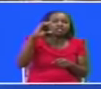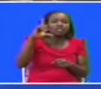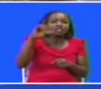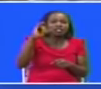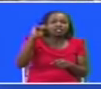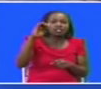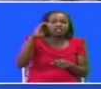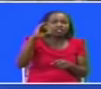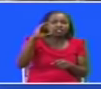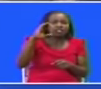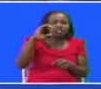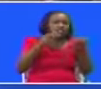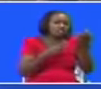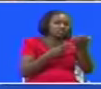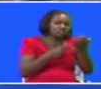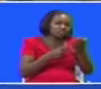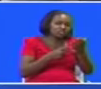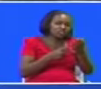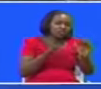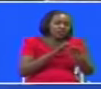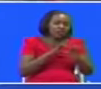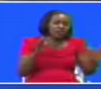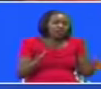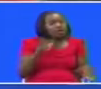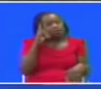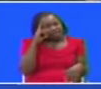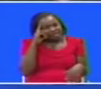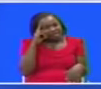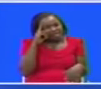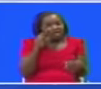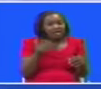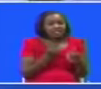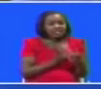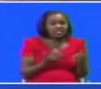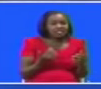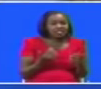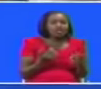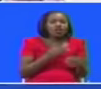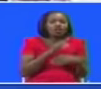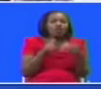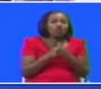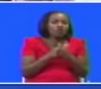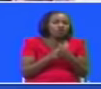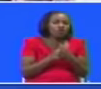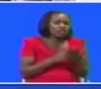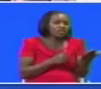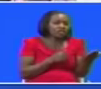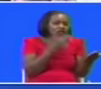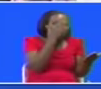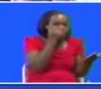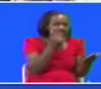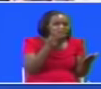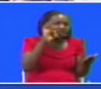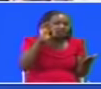vitanda, teknolojia mbalimbali ambazo zinatakikana katika hospitali. Zote zinapatikana hivyo na kwa sababu